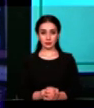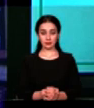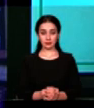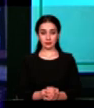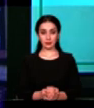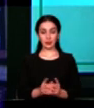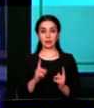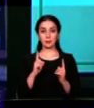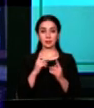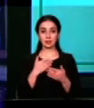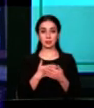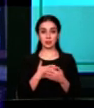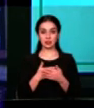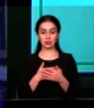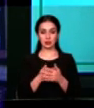Birinchi masala.